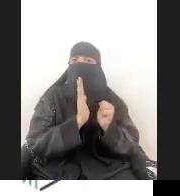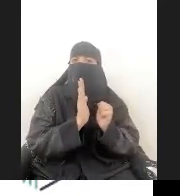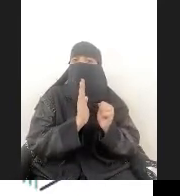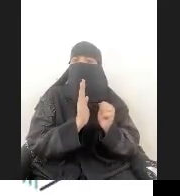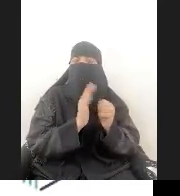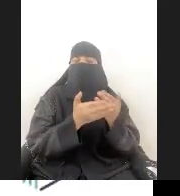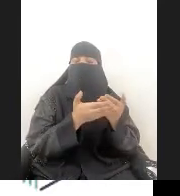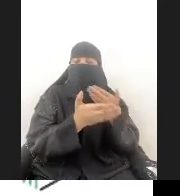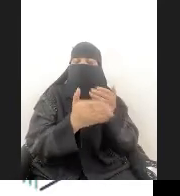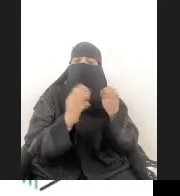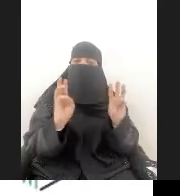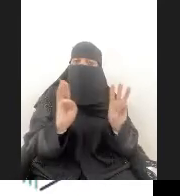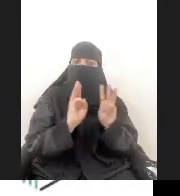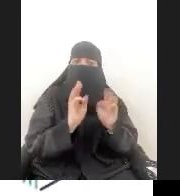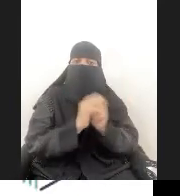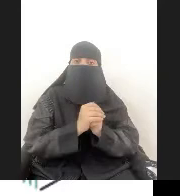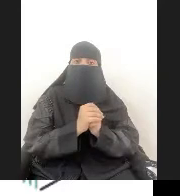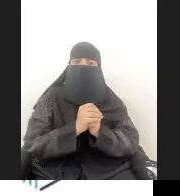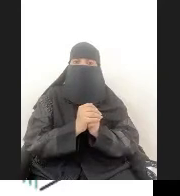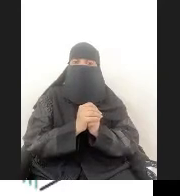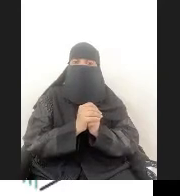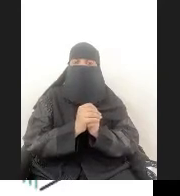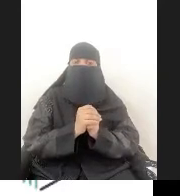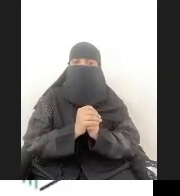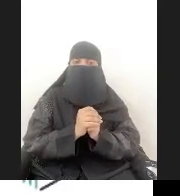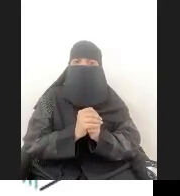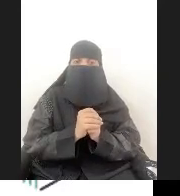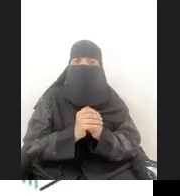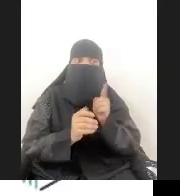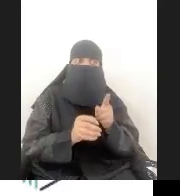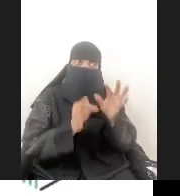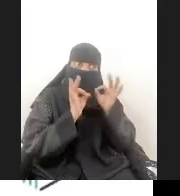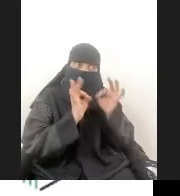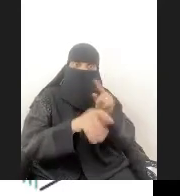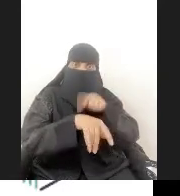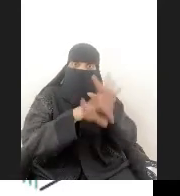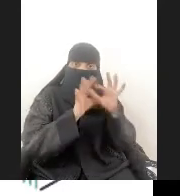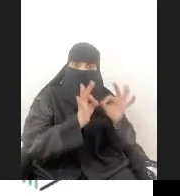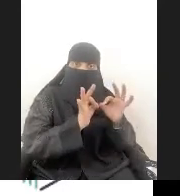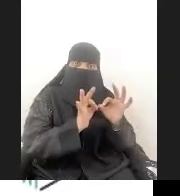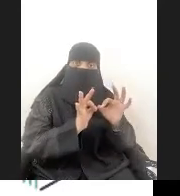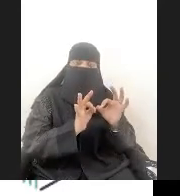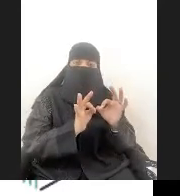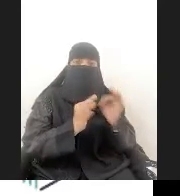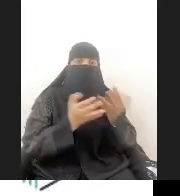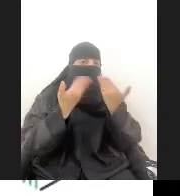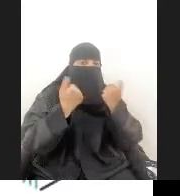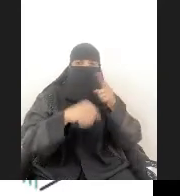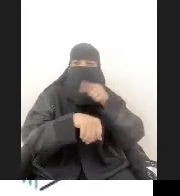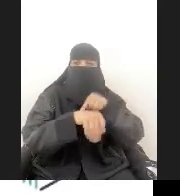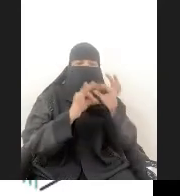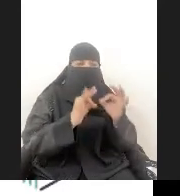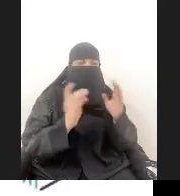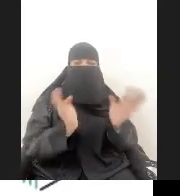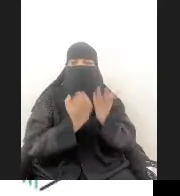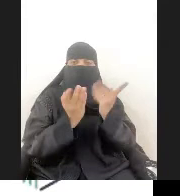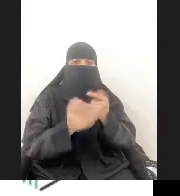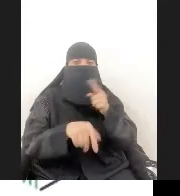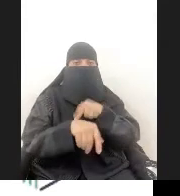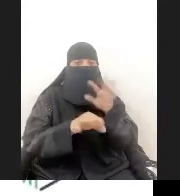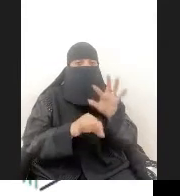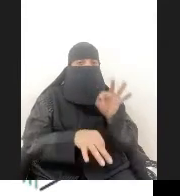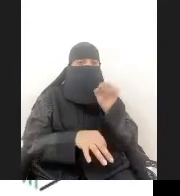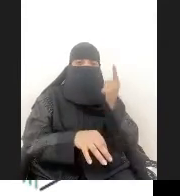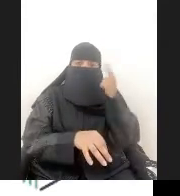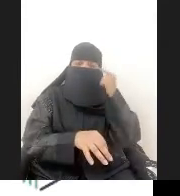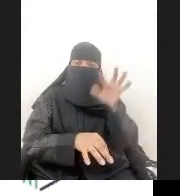افتراضي مباشر لا تزال نفس الخاصية موجودة، إذا كان غير افتراضي يعني غير تزامني سيكون عن طريق الإيميل أو عن